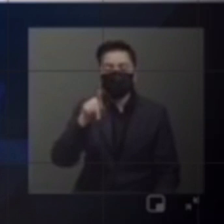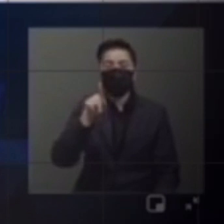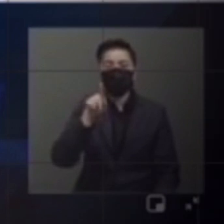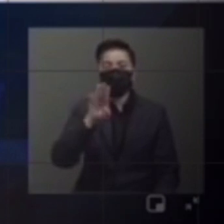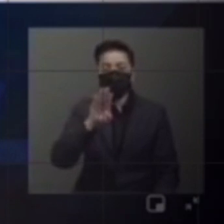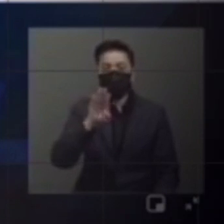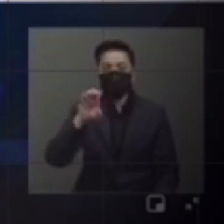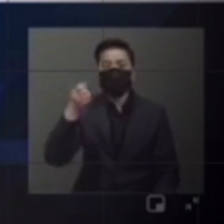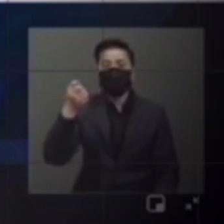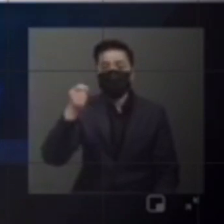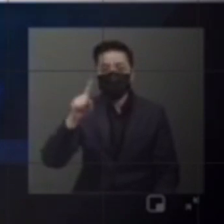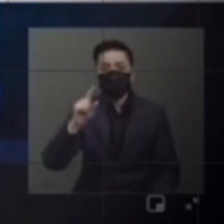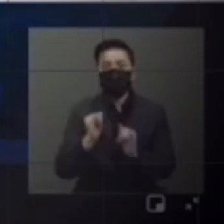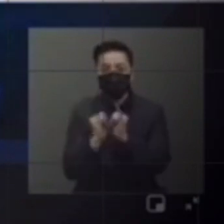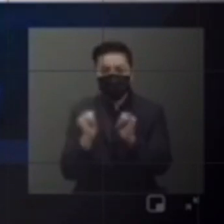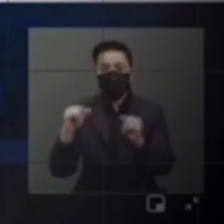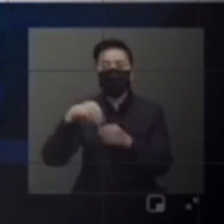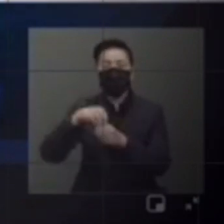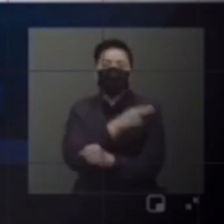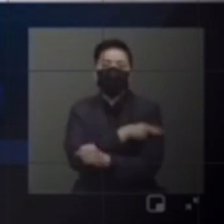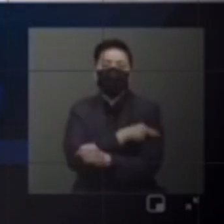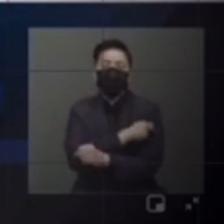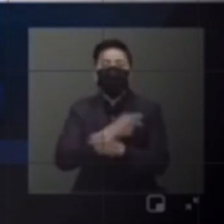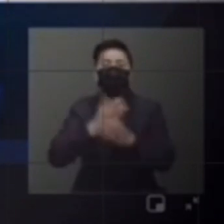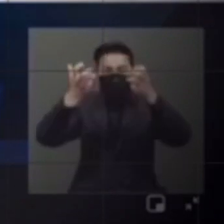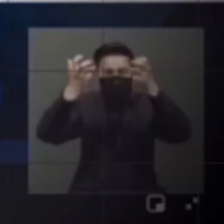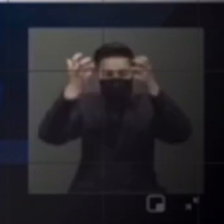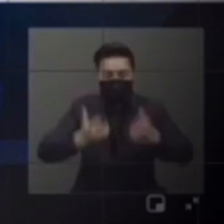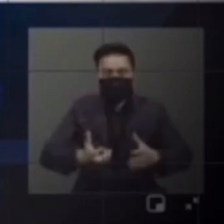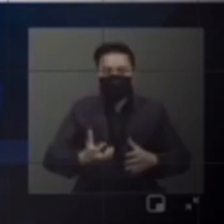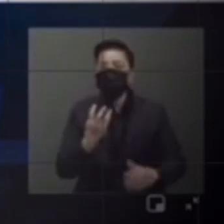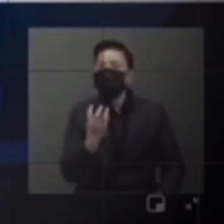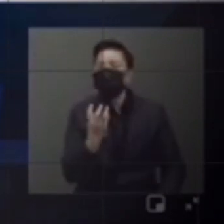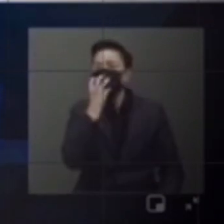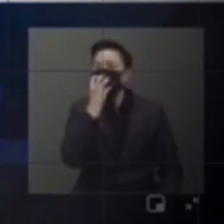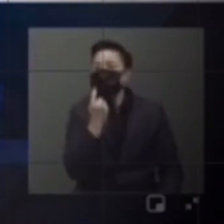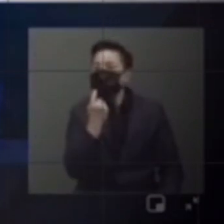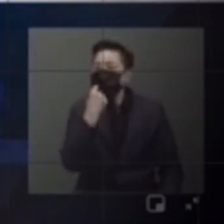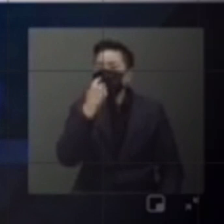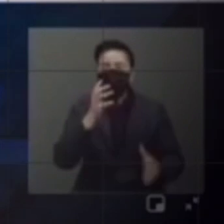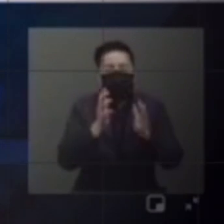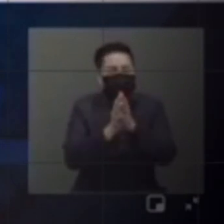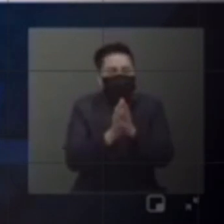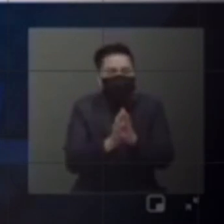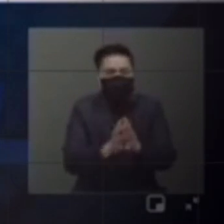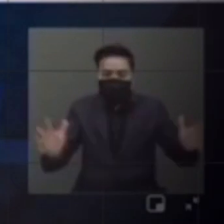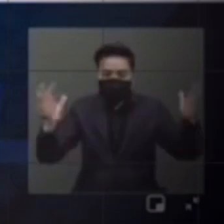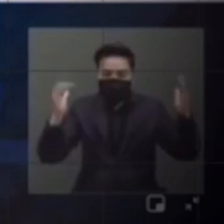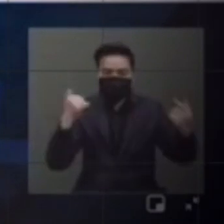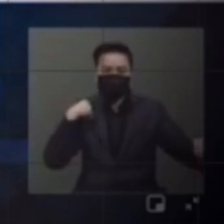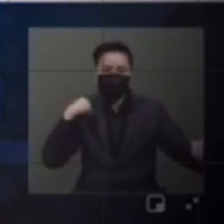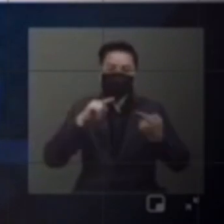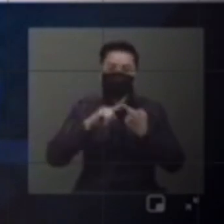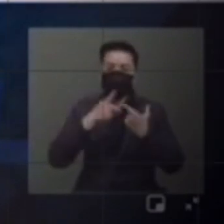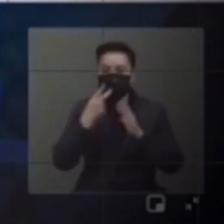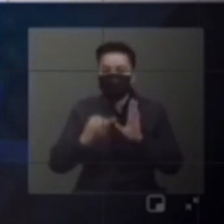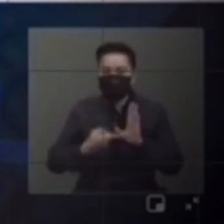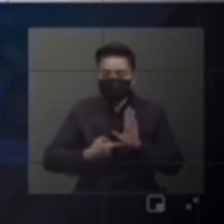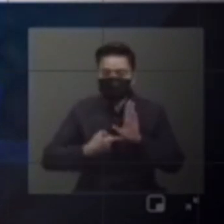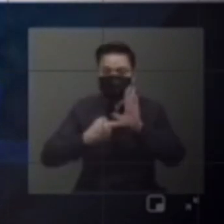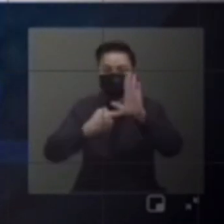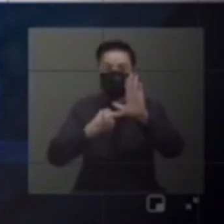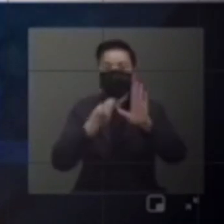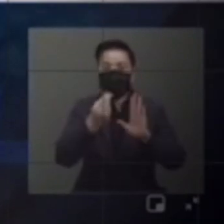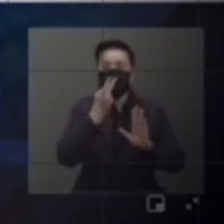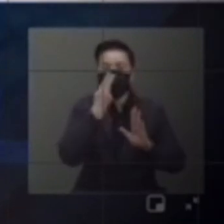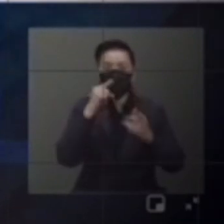131,411 รายยังมีตัวเลขผู้ที่อาการหนักและใช้เครื่องช่วยหายใจค่อนข้างสูงนะคะตัวเลขที่เราจะนำเสนอร่ว